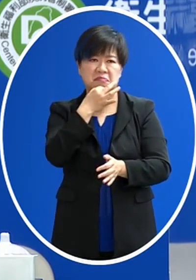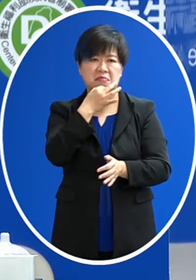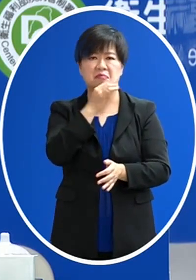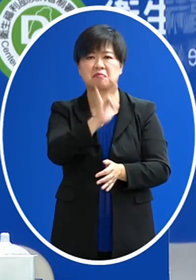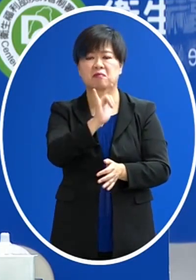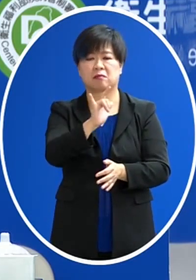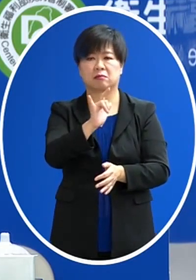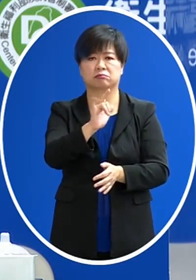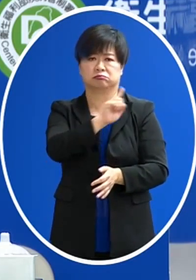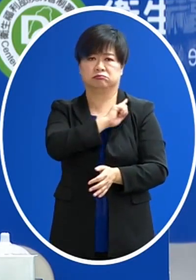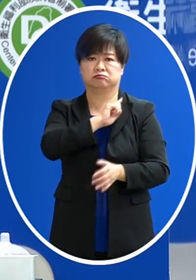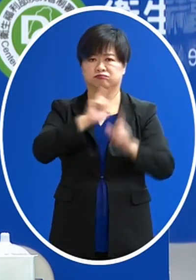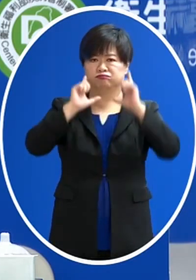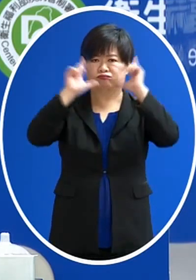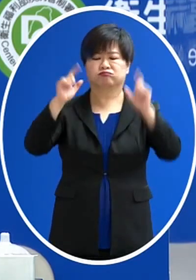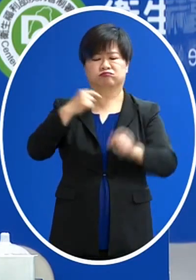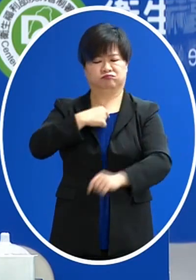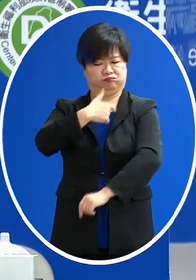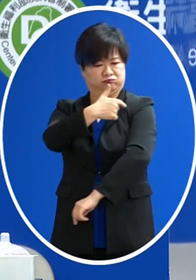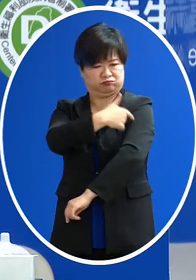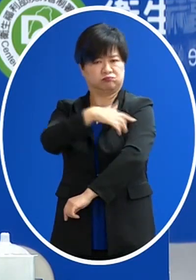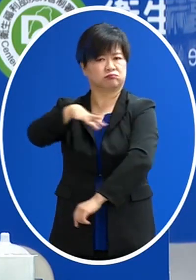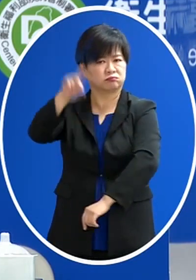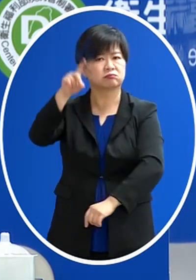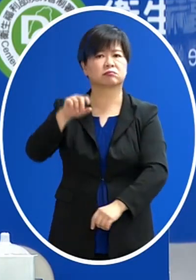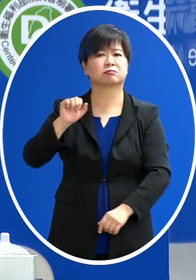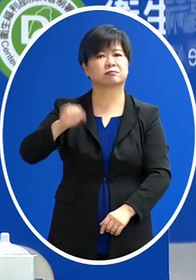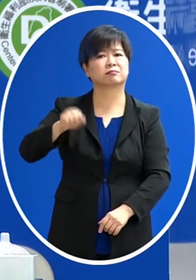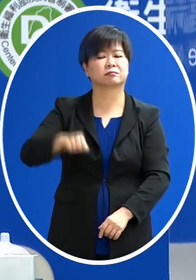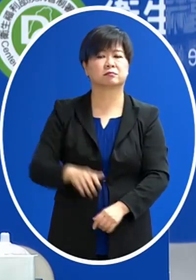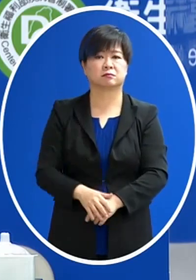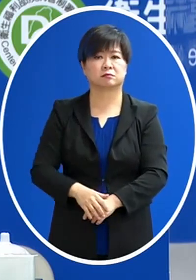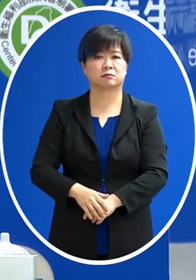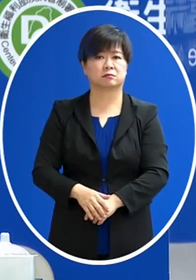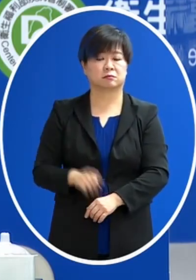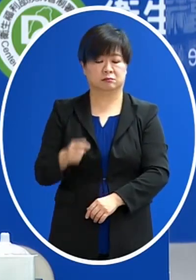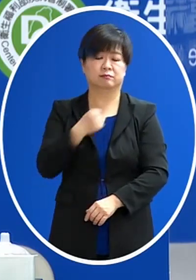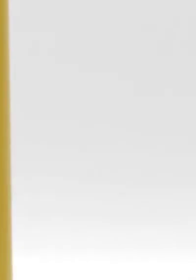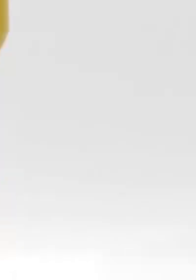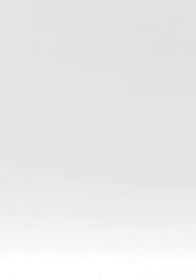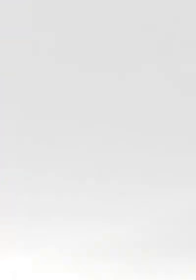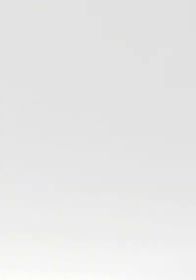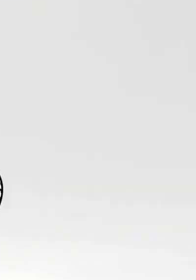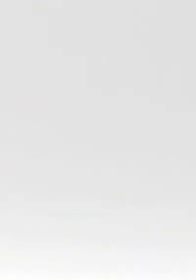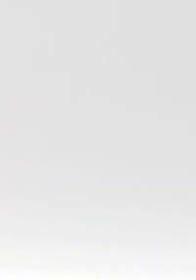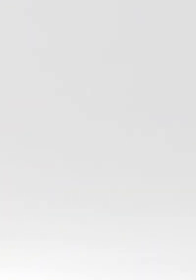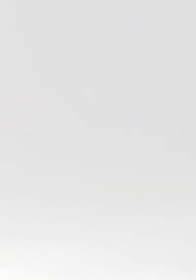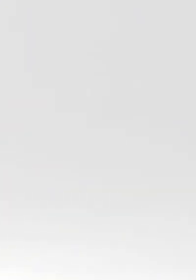打嘛，哈。那这个都是一个我们已经都确定的一个部分，嘿。